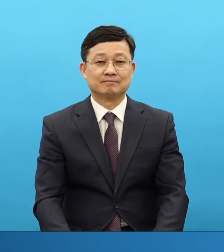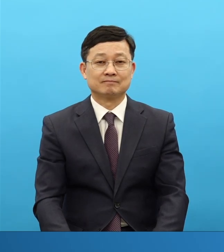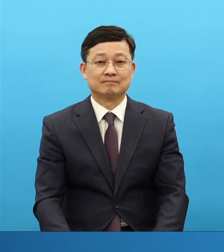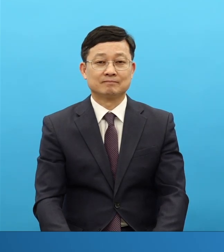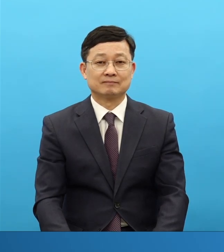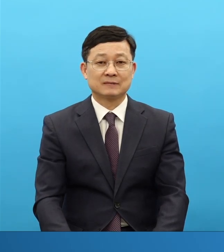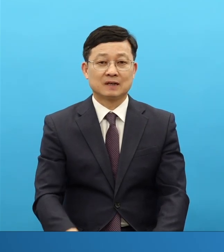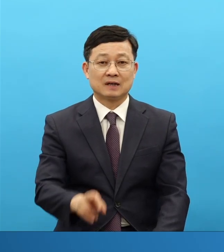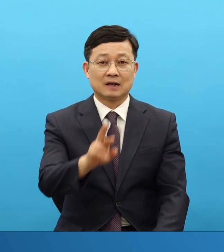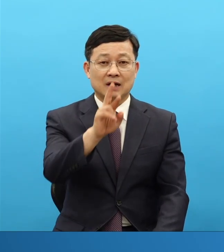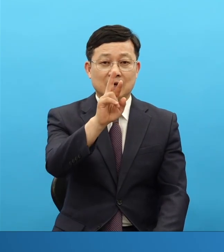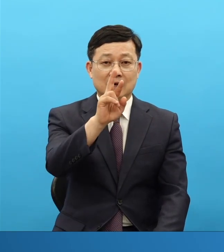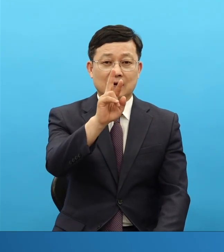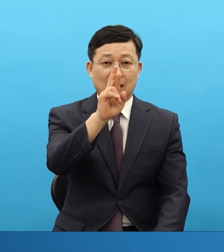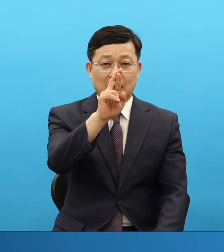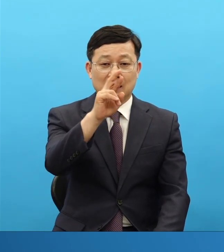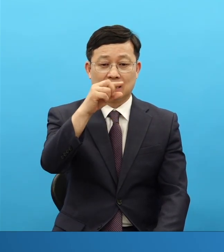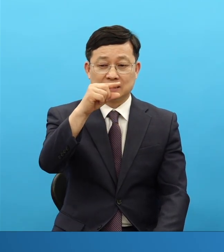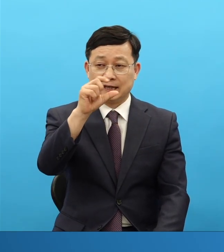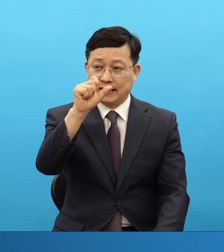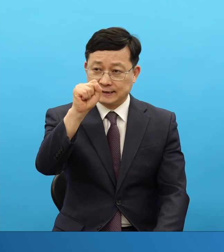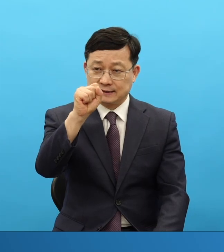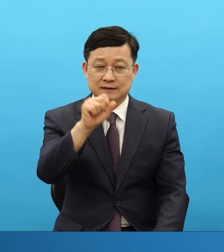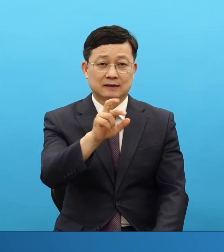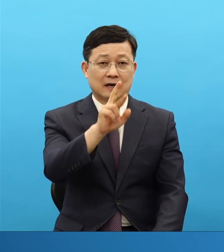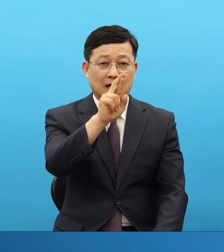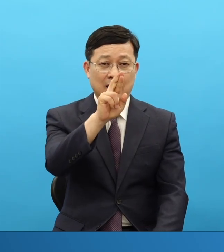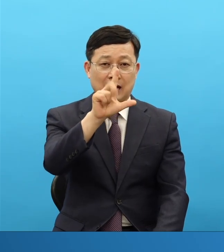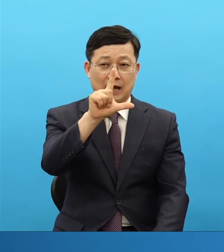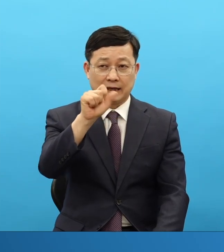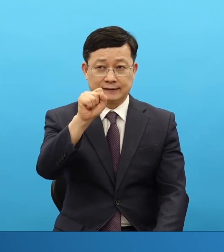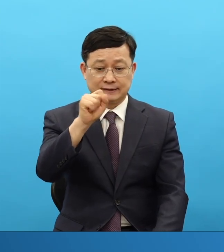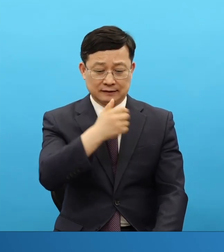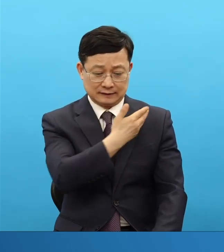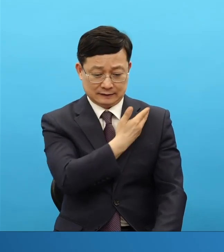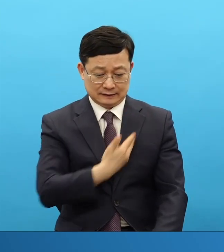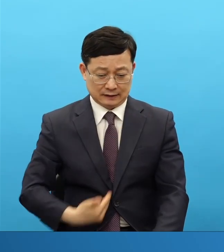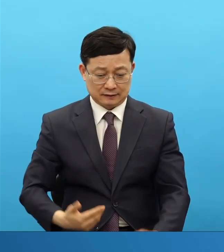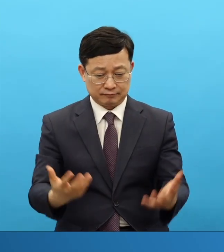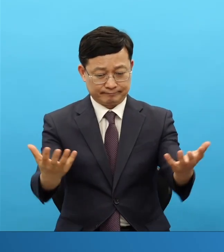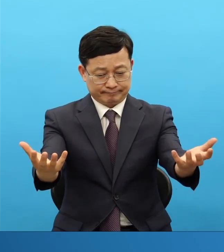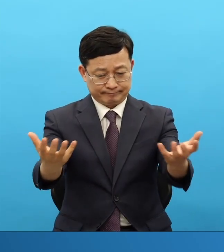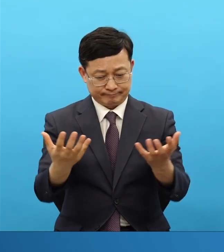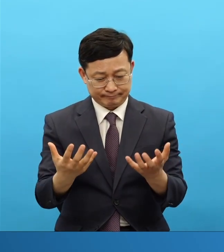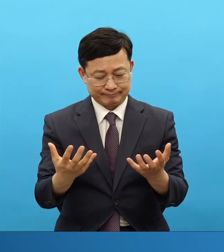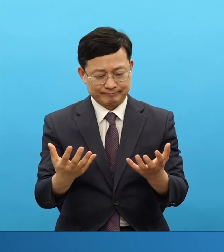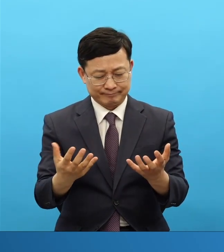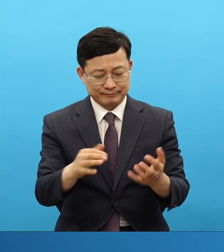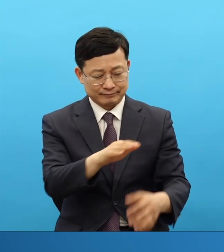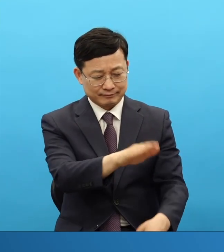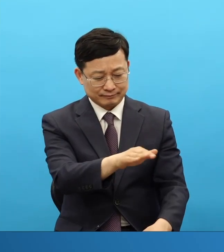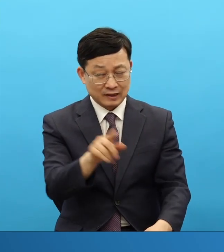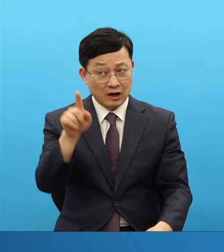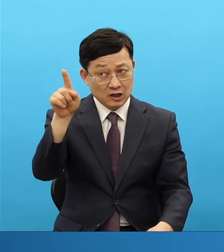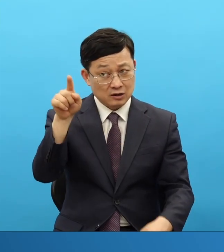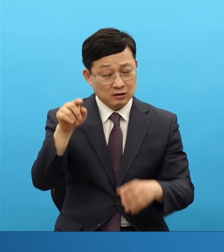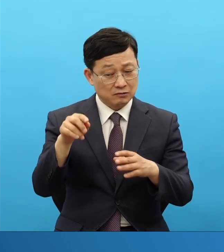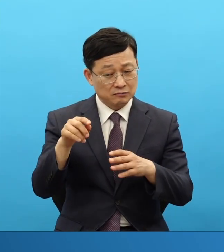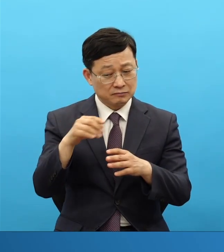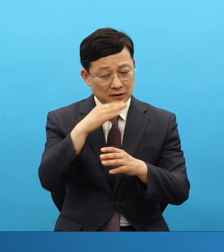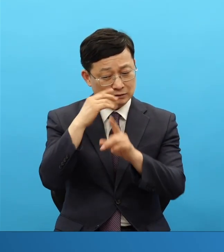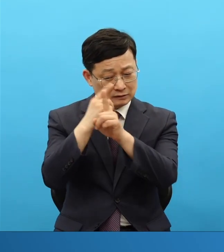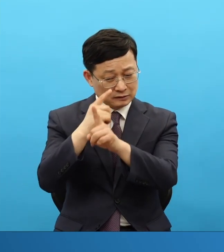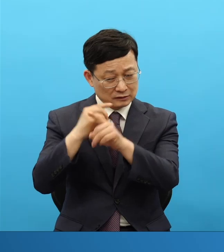RS RG 제자들 왔길래 그런 이야기했습니다. And so disciples from RGS and RLS came, and so I told them, 만들어 보라 했어요. try making